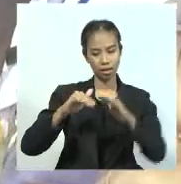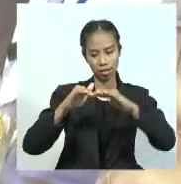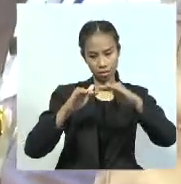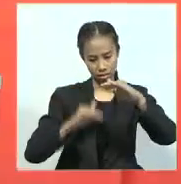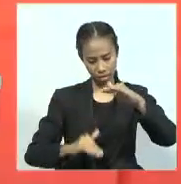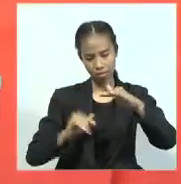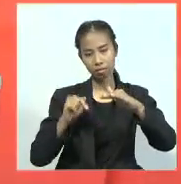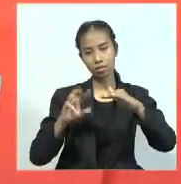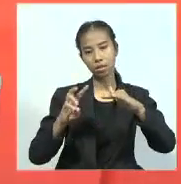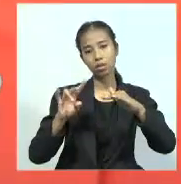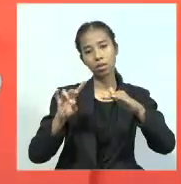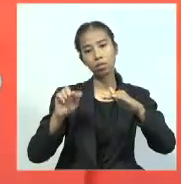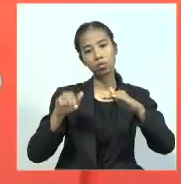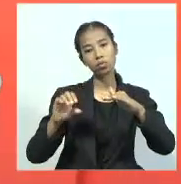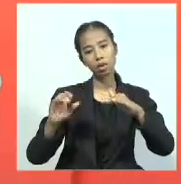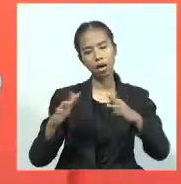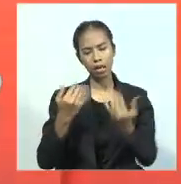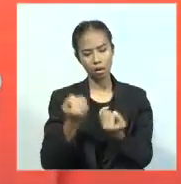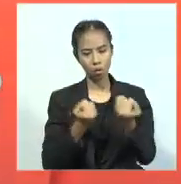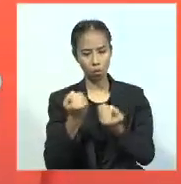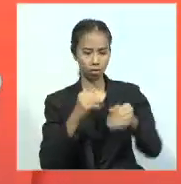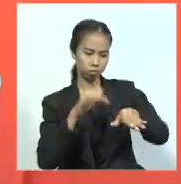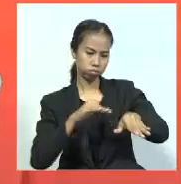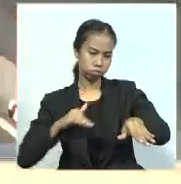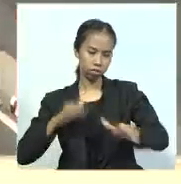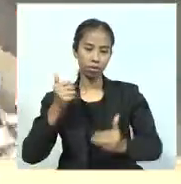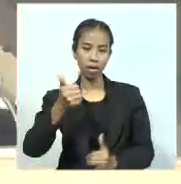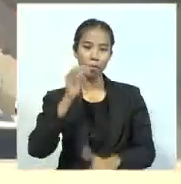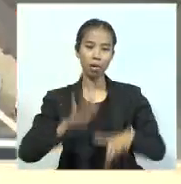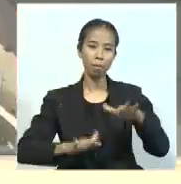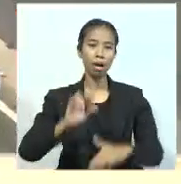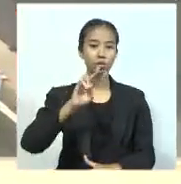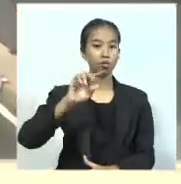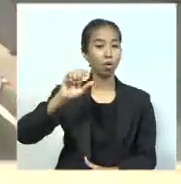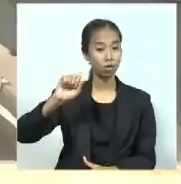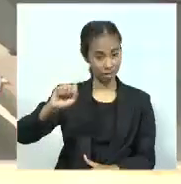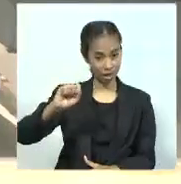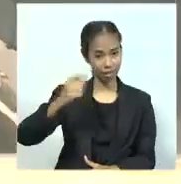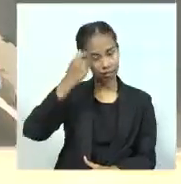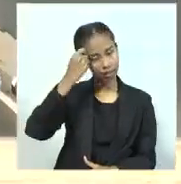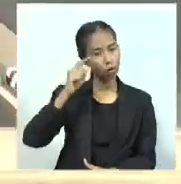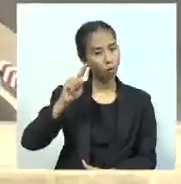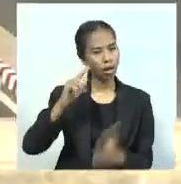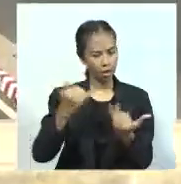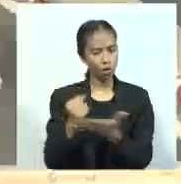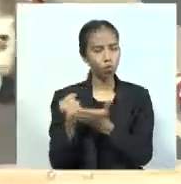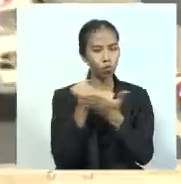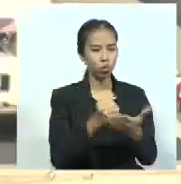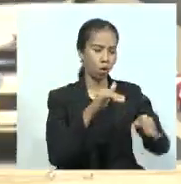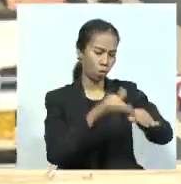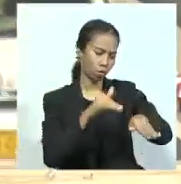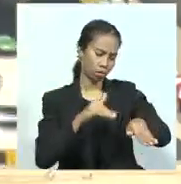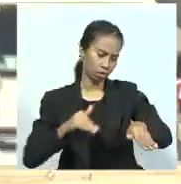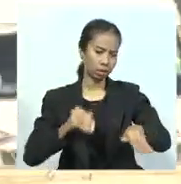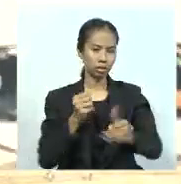น 7.50 เมตรสามารถรองรับปริมาณรถเฉลี่ย 200,000 คันต่อวันจะช่วยบรรเทาปัญหาการจราจรที่คับคั่งในแนวถน